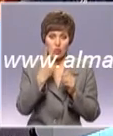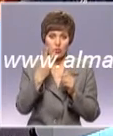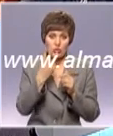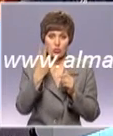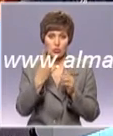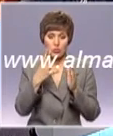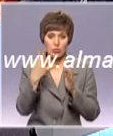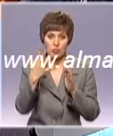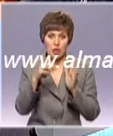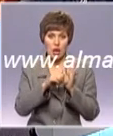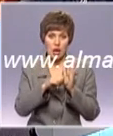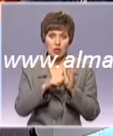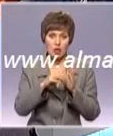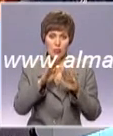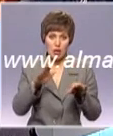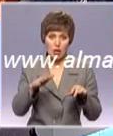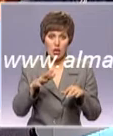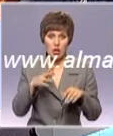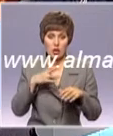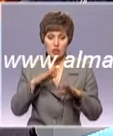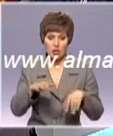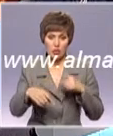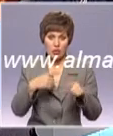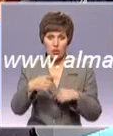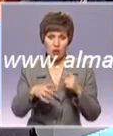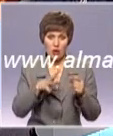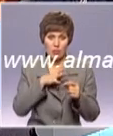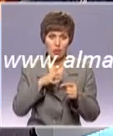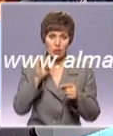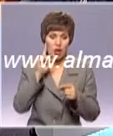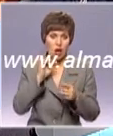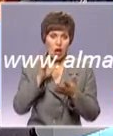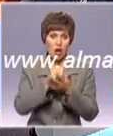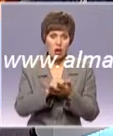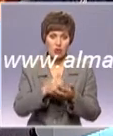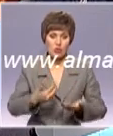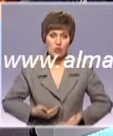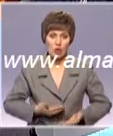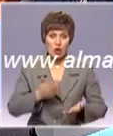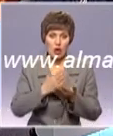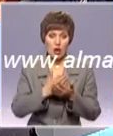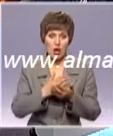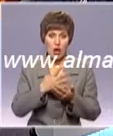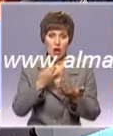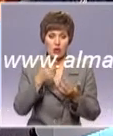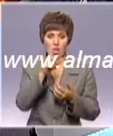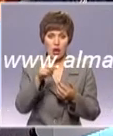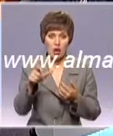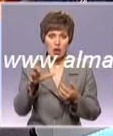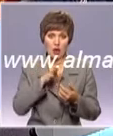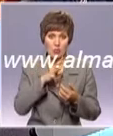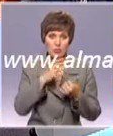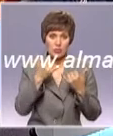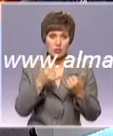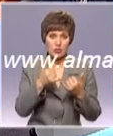2, 3, 4, 5, 6 алып алған баласына, қызына сондайын жалғыз бір күн көріп отыр. Мына жетім ұрсы қарасаңыз қанша адам шығады. Газеттің бетіне сыймай